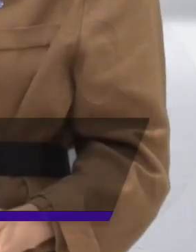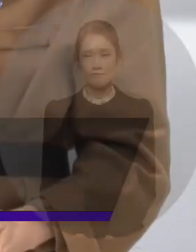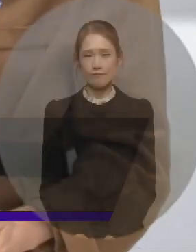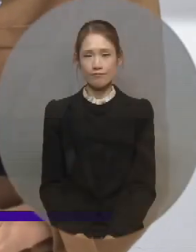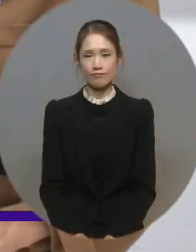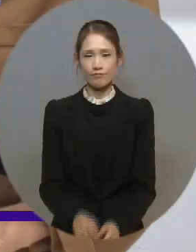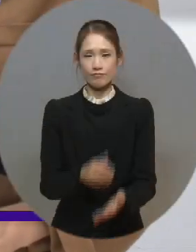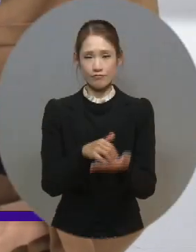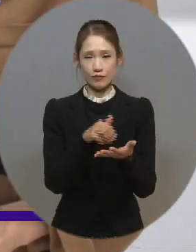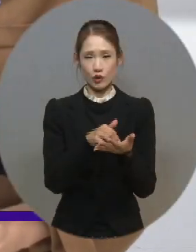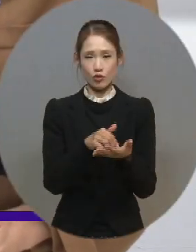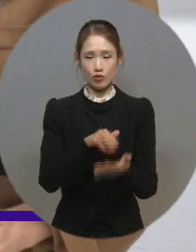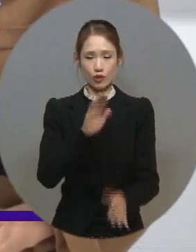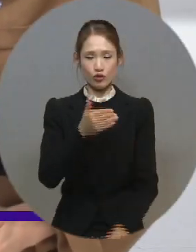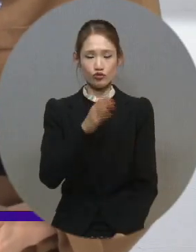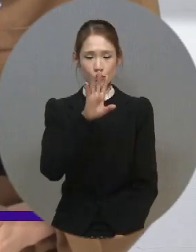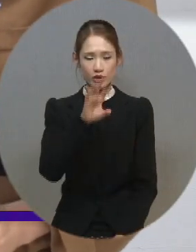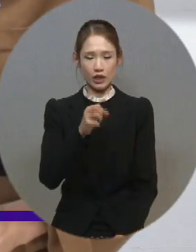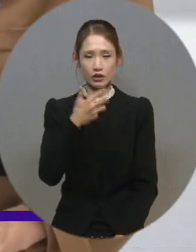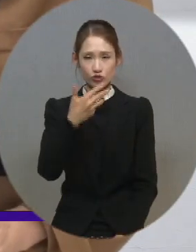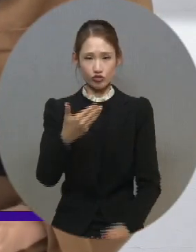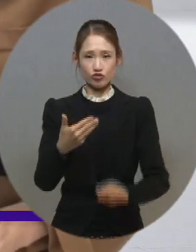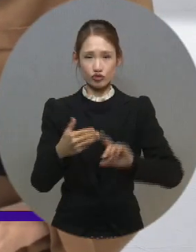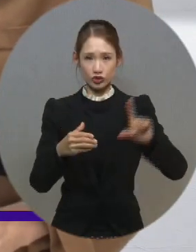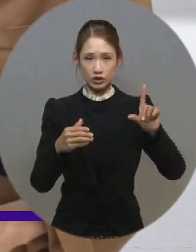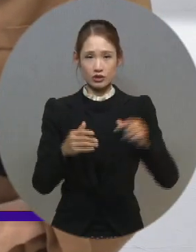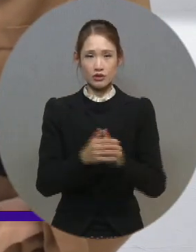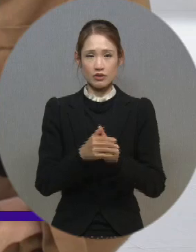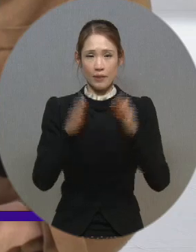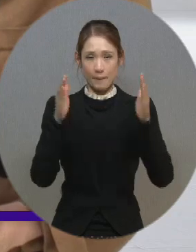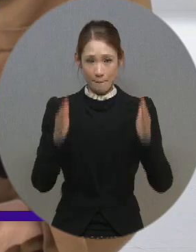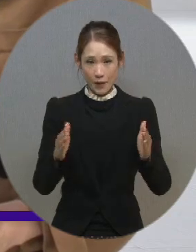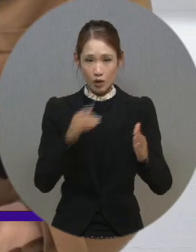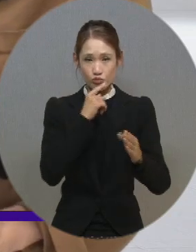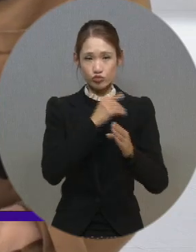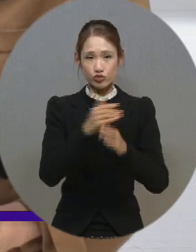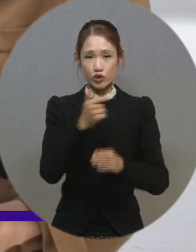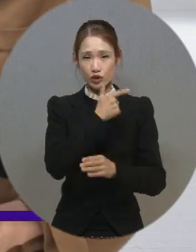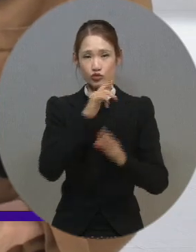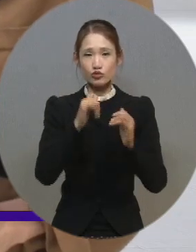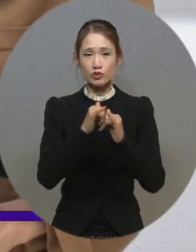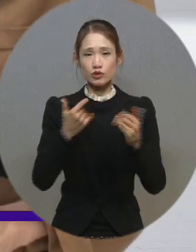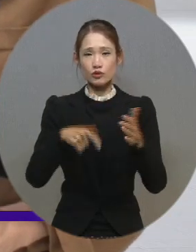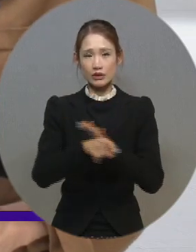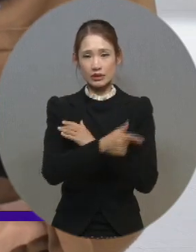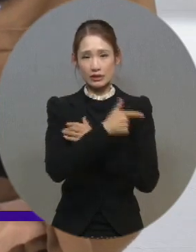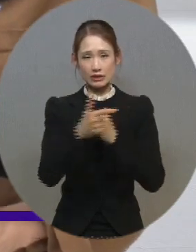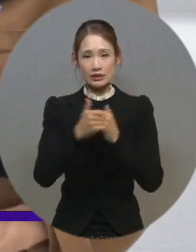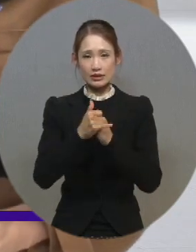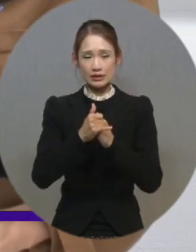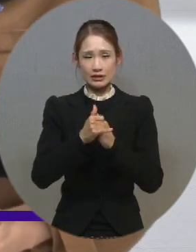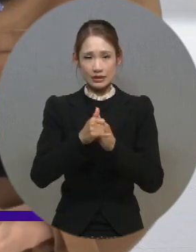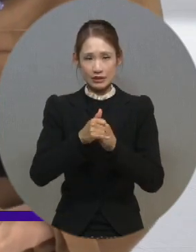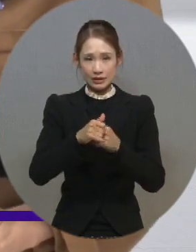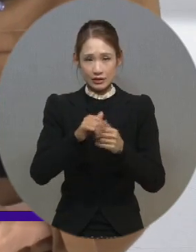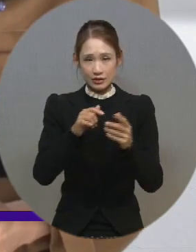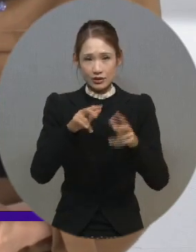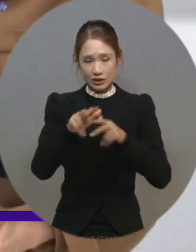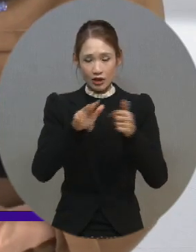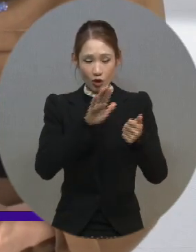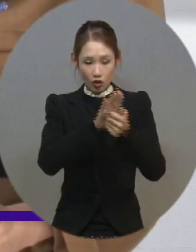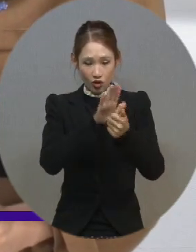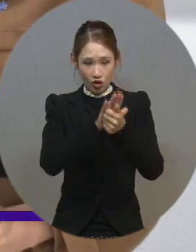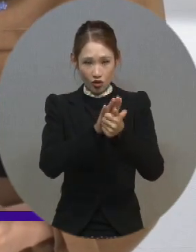무려 949일 만이었습니다. 북한 주민을 위해 대규모 인도적 지원 사업을 펼쳤던 한 목사가 어느